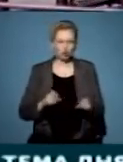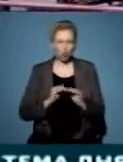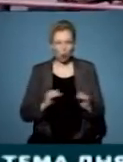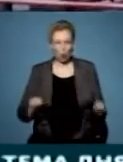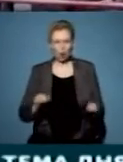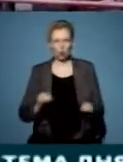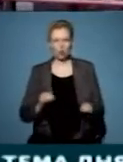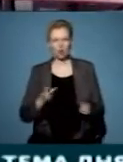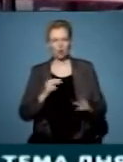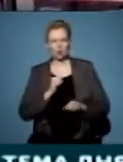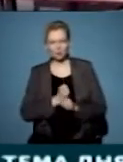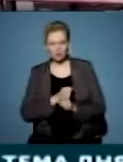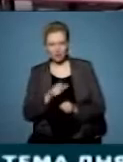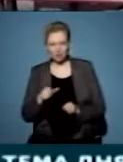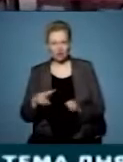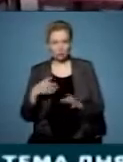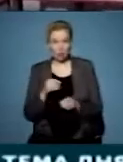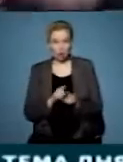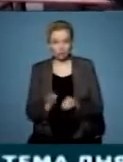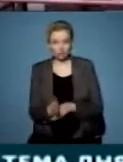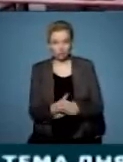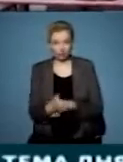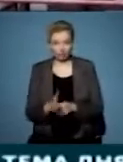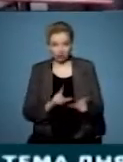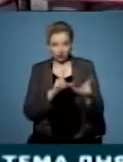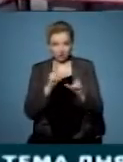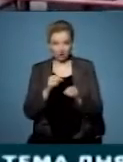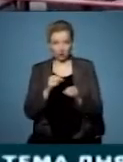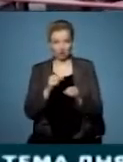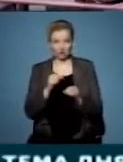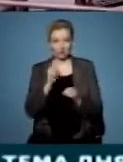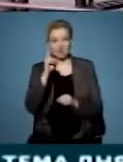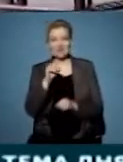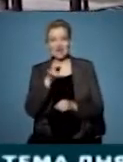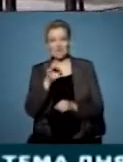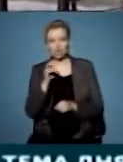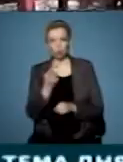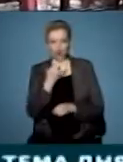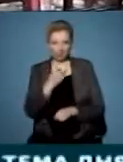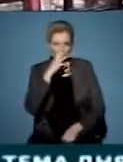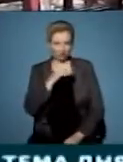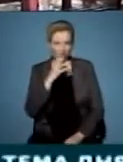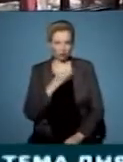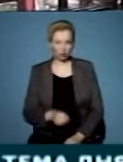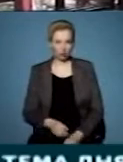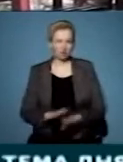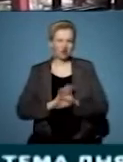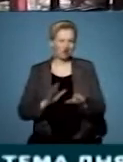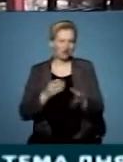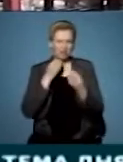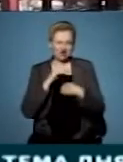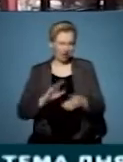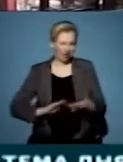і трудящіся всі. Ми сільодкою їдемо в Вітаж з Верха, з Цицино, дві маршрутки. Ні, ніякої